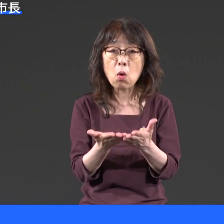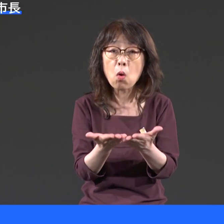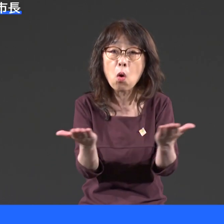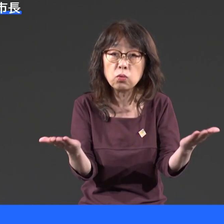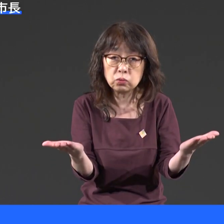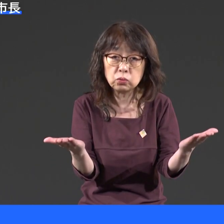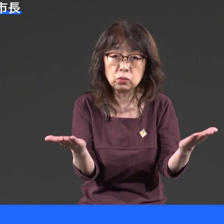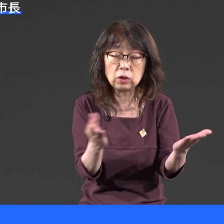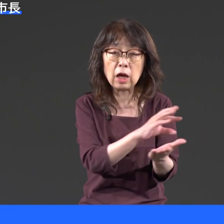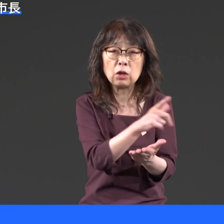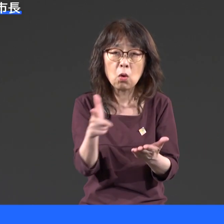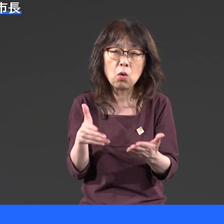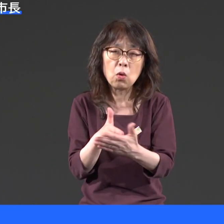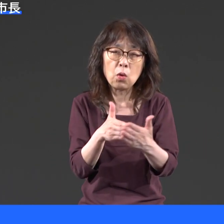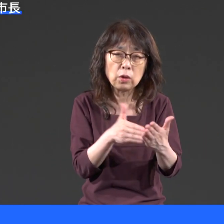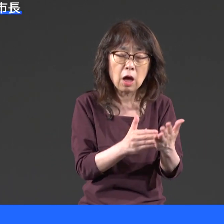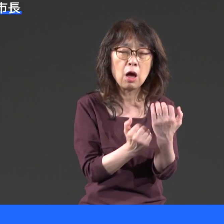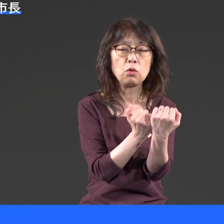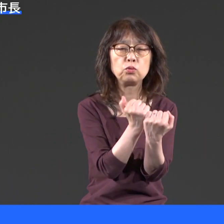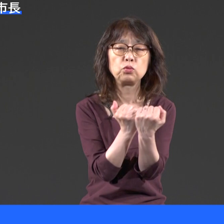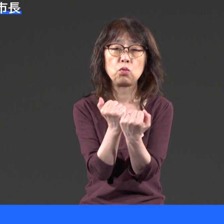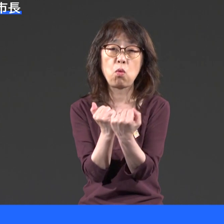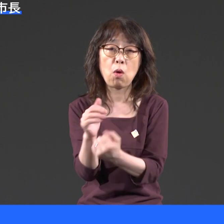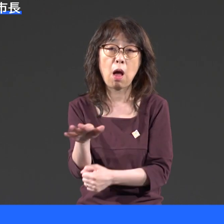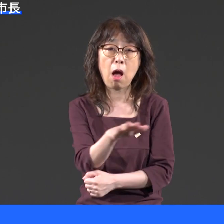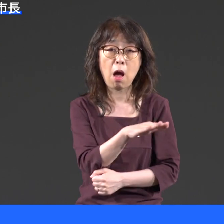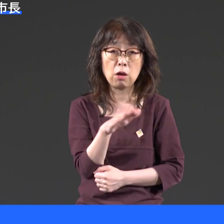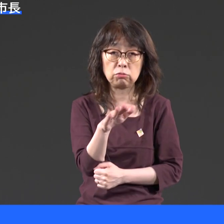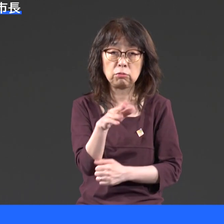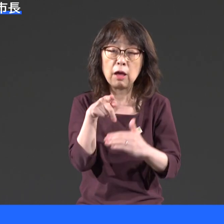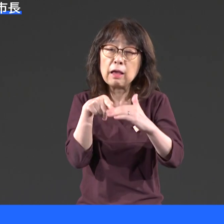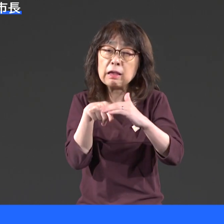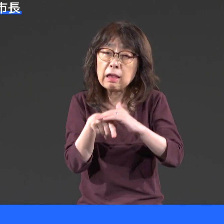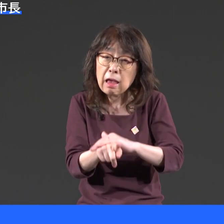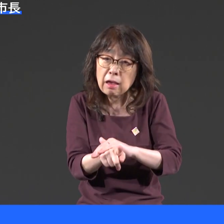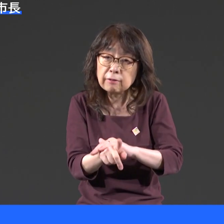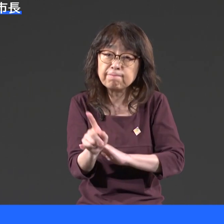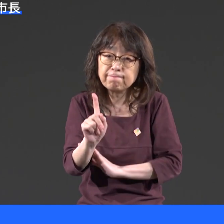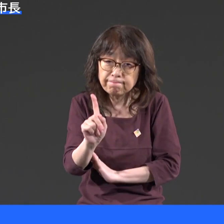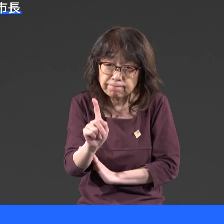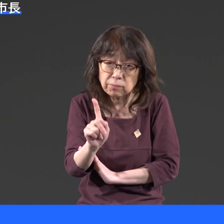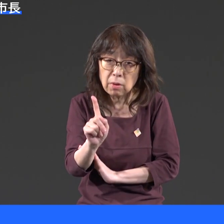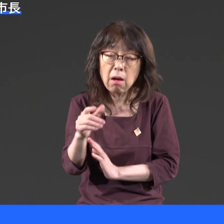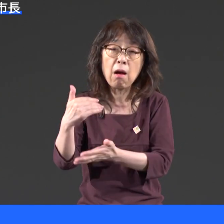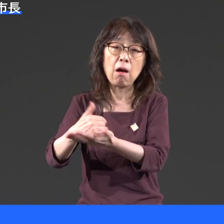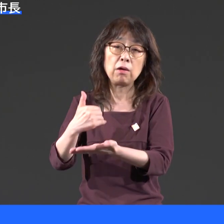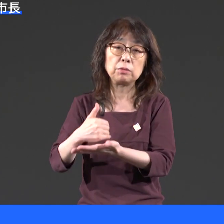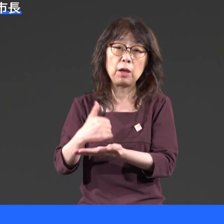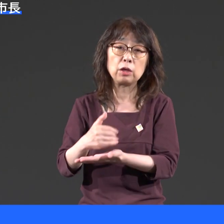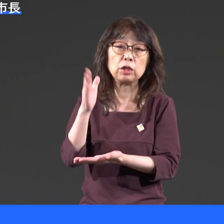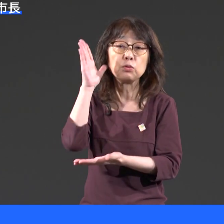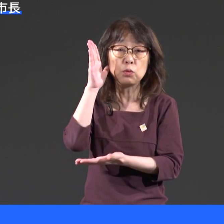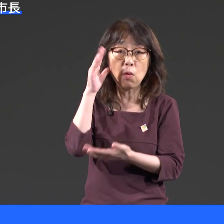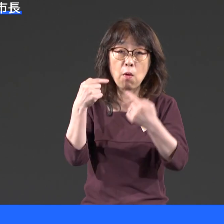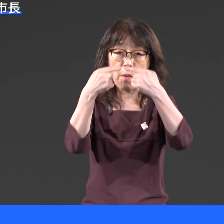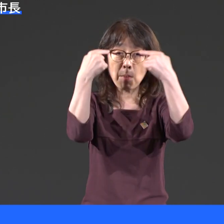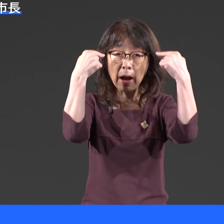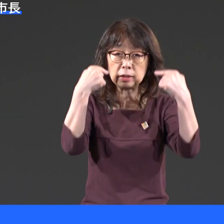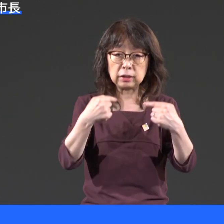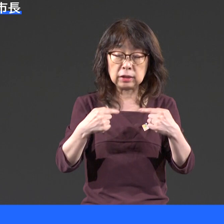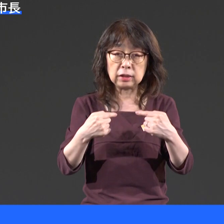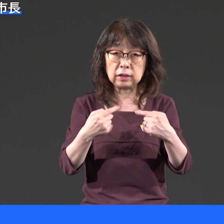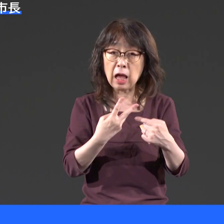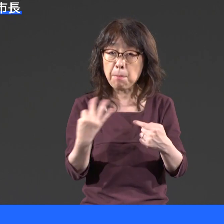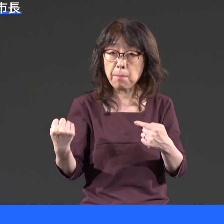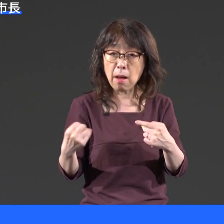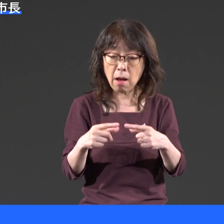ろな不都合が出ていることが、まあ、どういうところに原因なのか、まあ、聞いている限りではマイナンバーカードなり